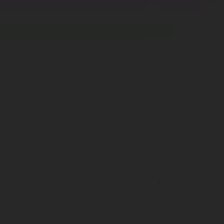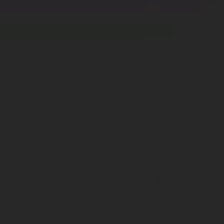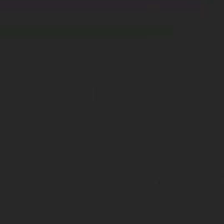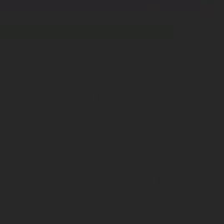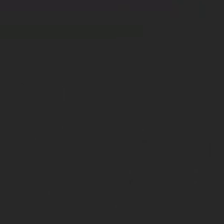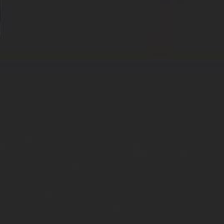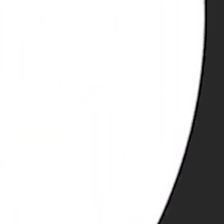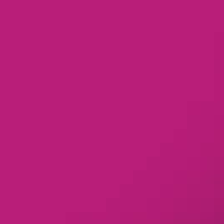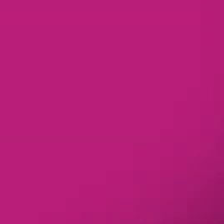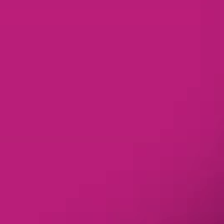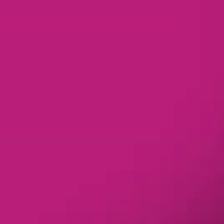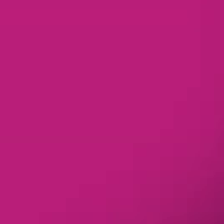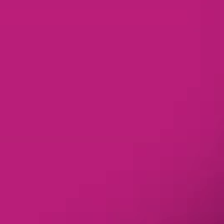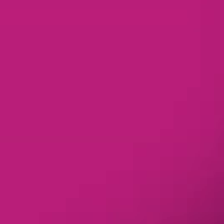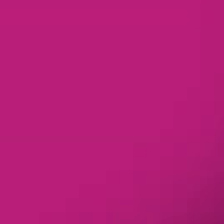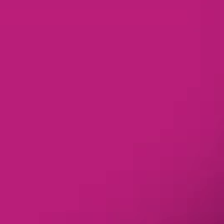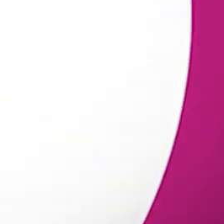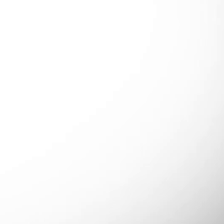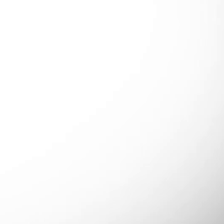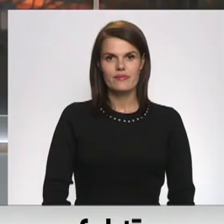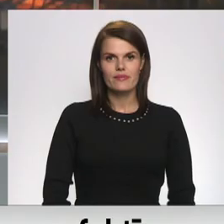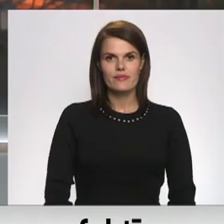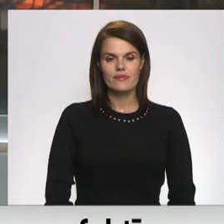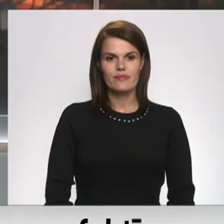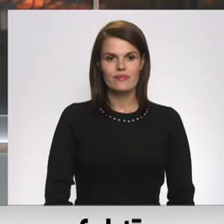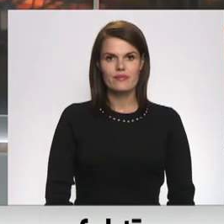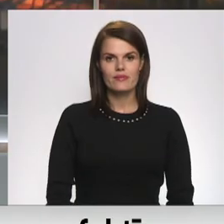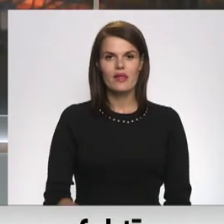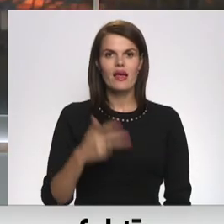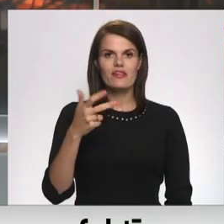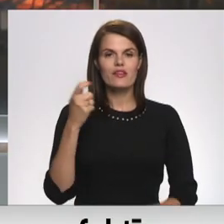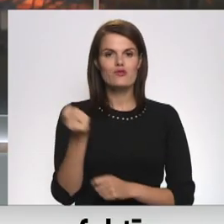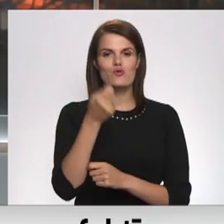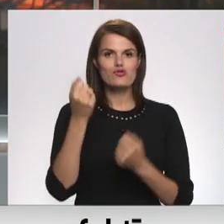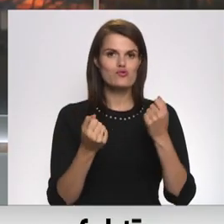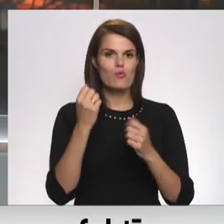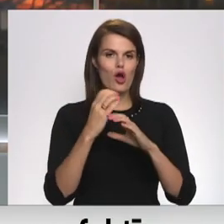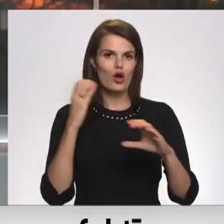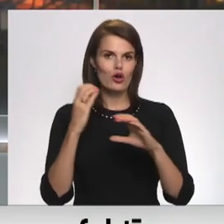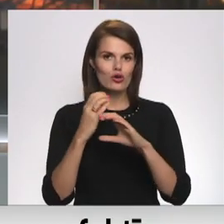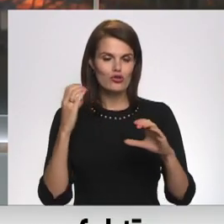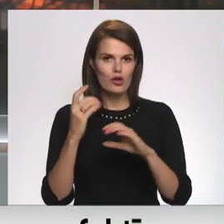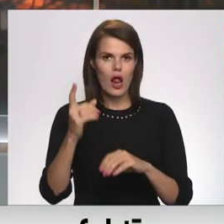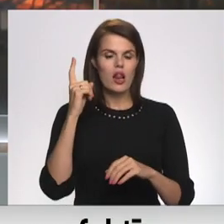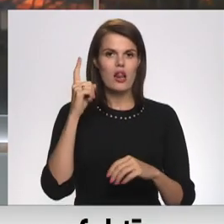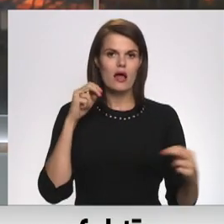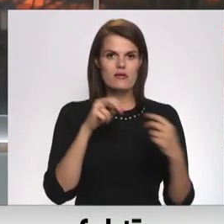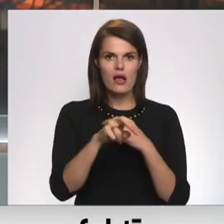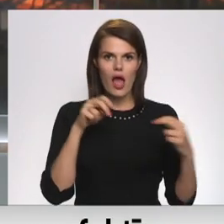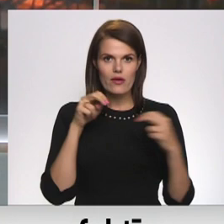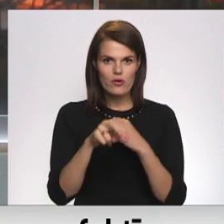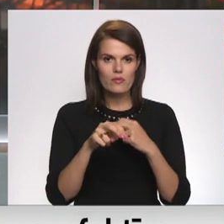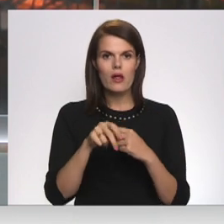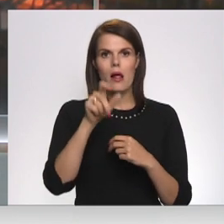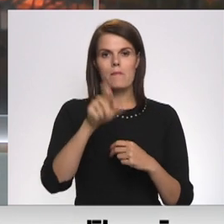Re! Viss ēters ir te! Trīs ugunsdzēsēju automašīnas, liekta gājēja kustība,